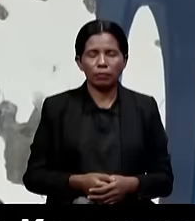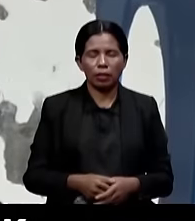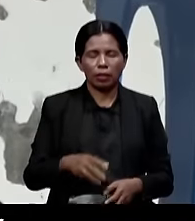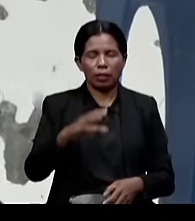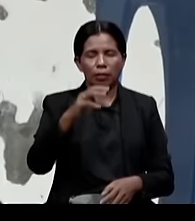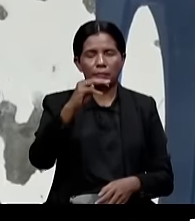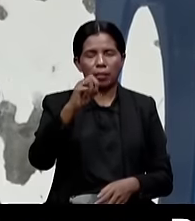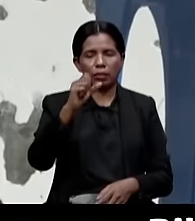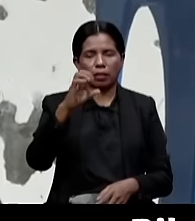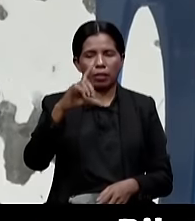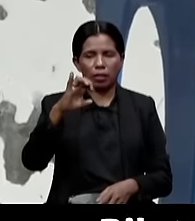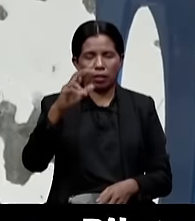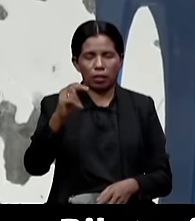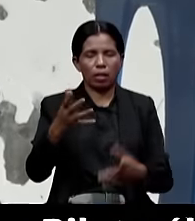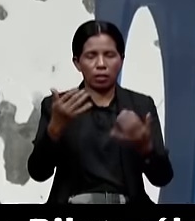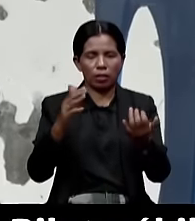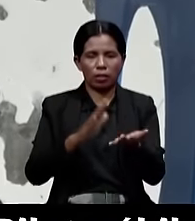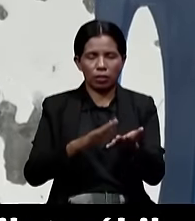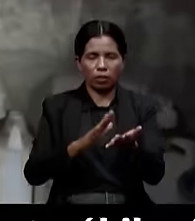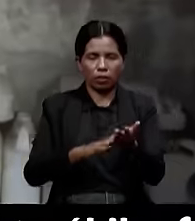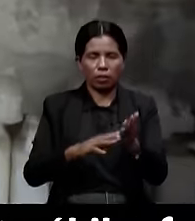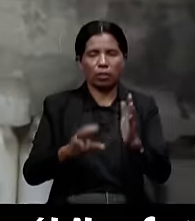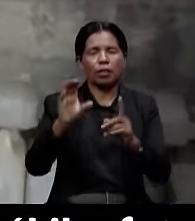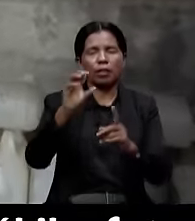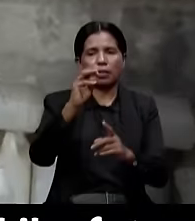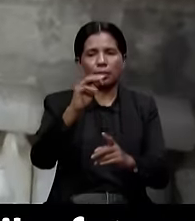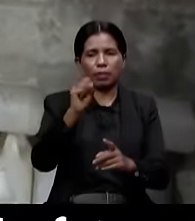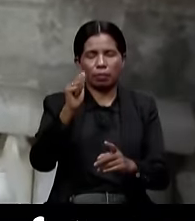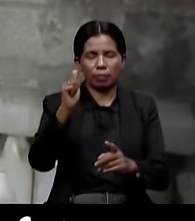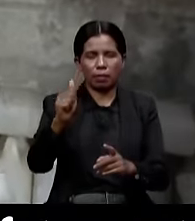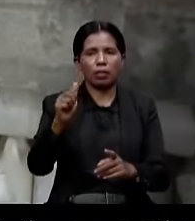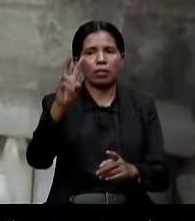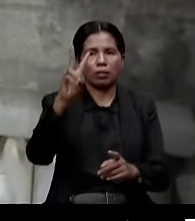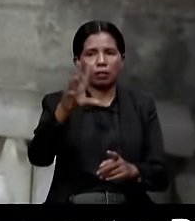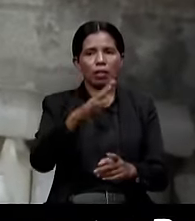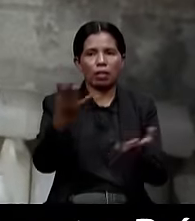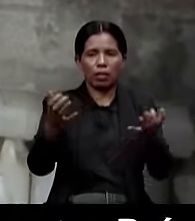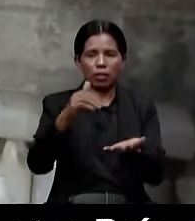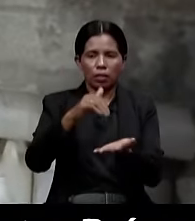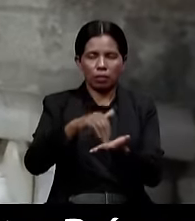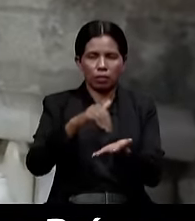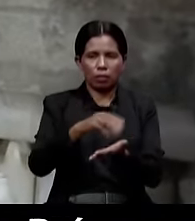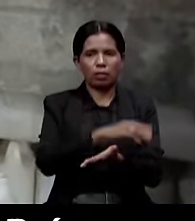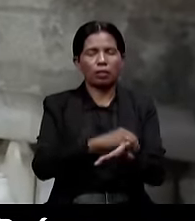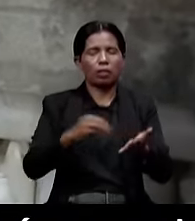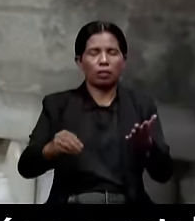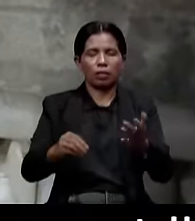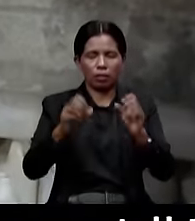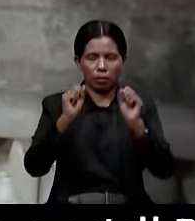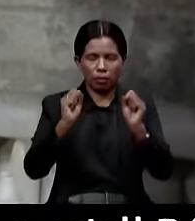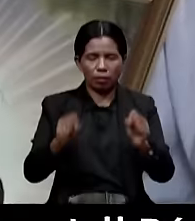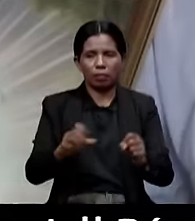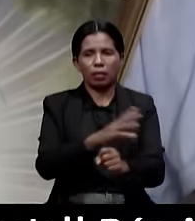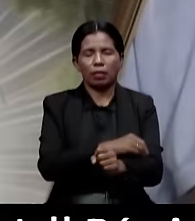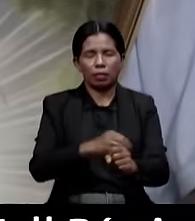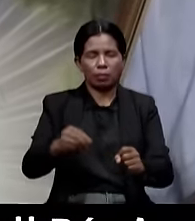Marcelina Gomes dau daun ia banku segundo ano ia ambisau bot hakara ke estuda ia nivel ensino superior ne bebele